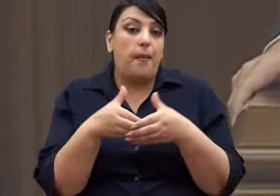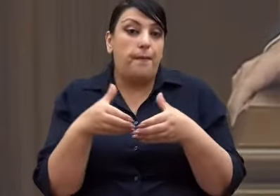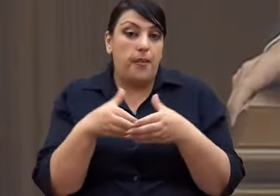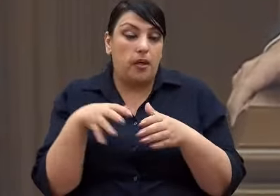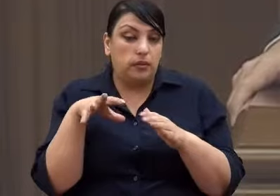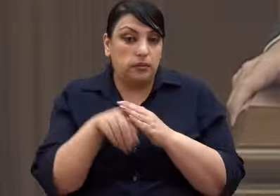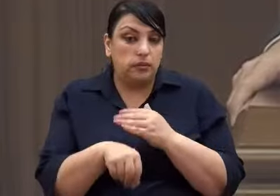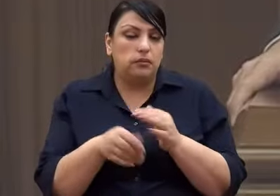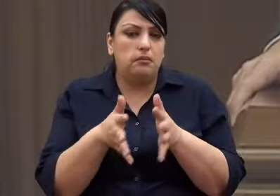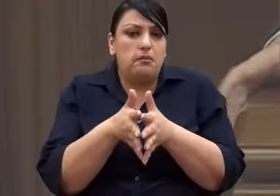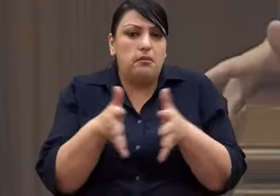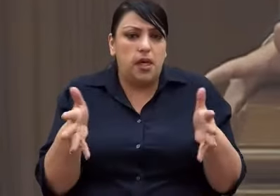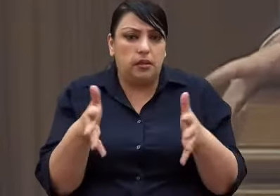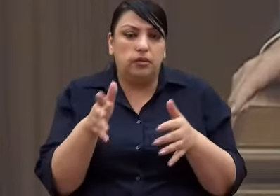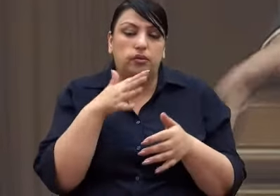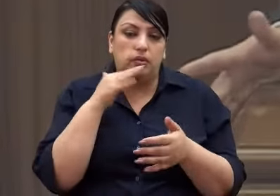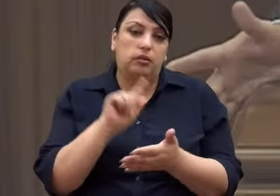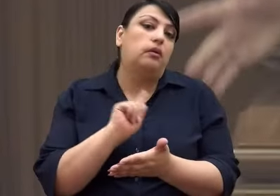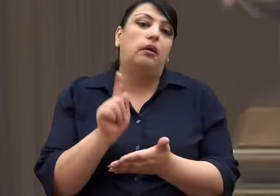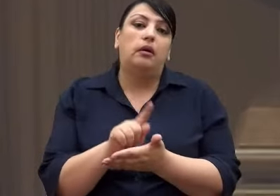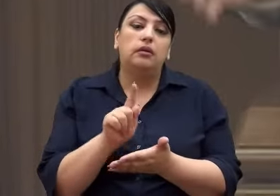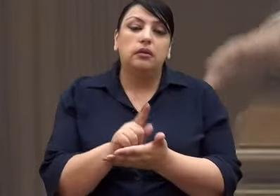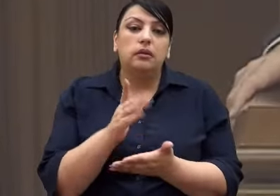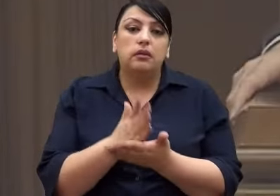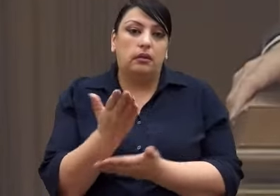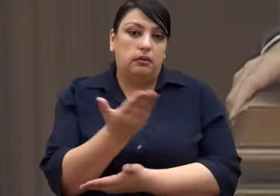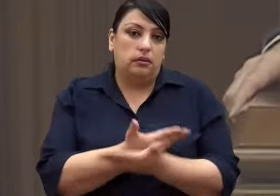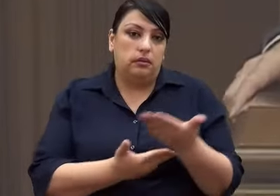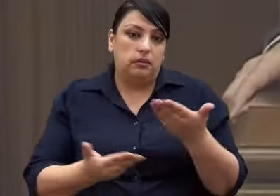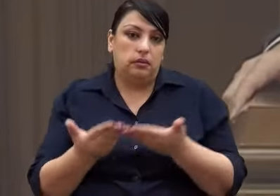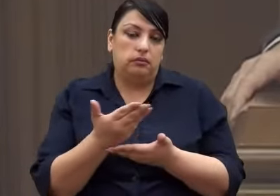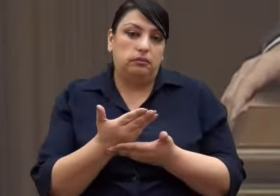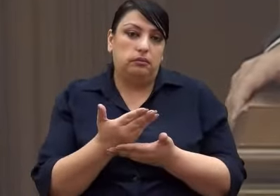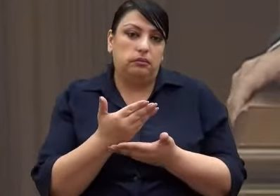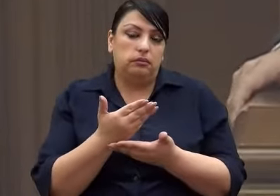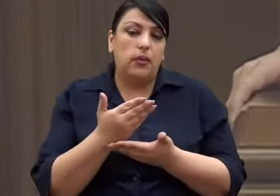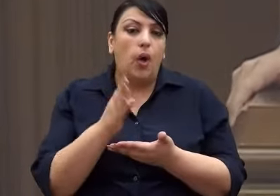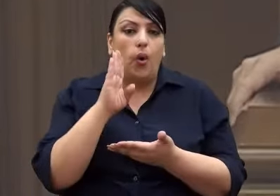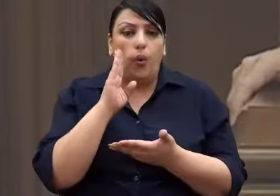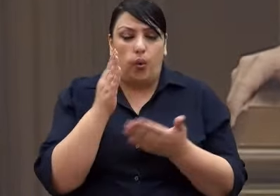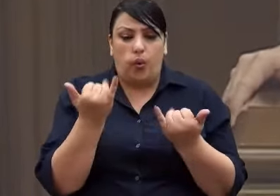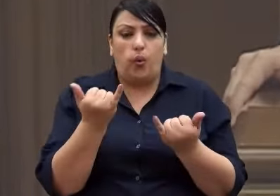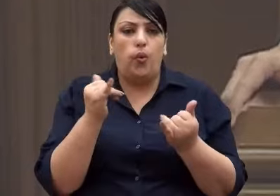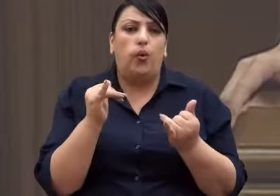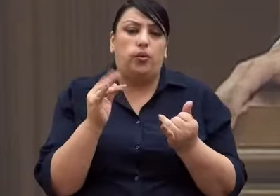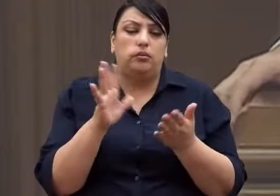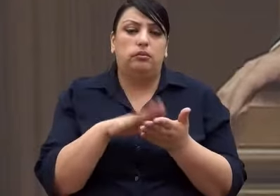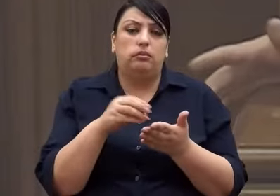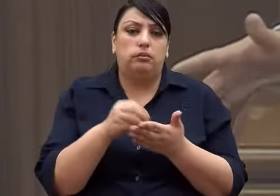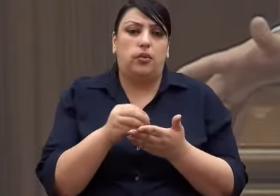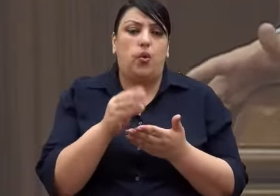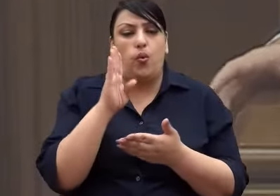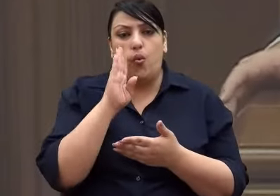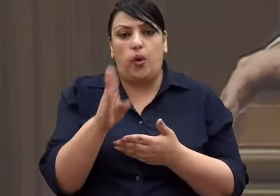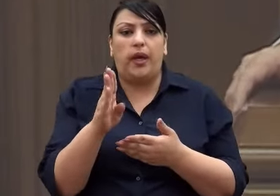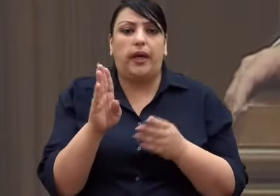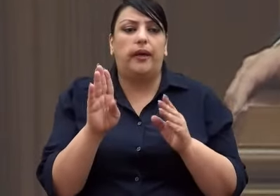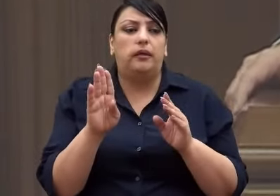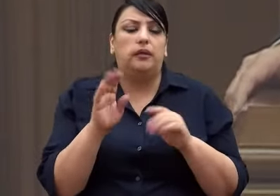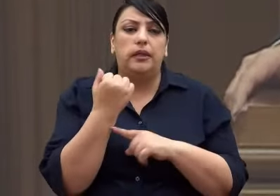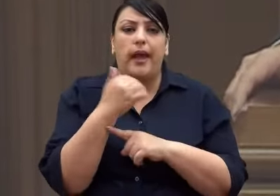իշխող մեծամասնությունում նման հարցեր քննարկվում են, ոչ ուղի եթերում, բայց արդեն շատ տևական ժամանակ, գործիքների